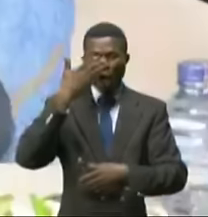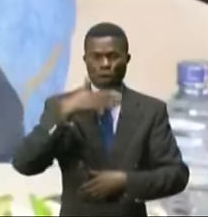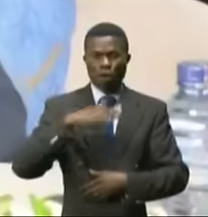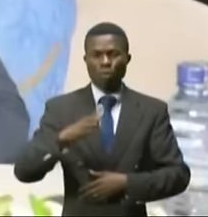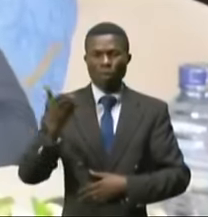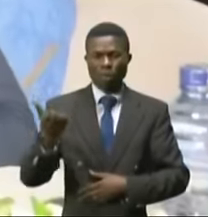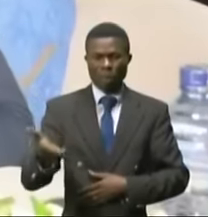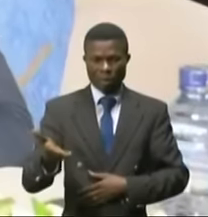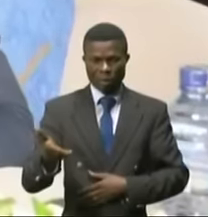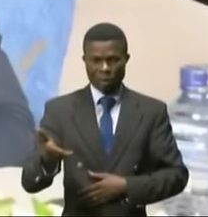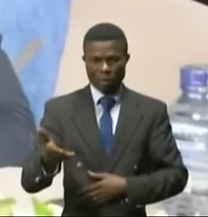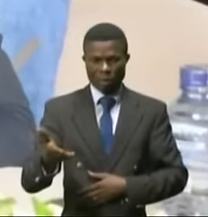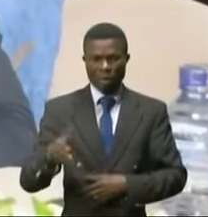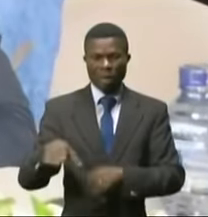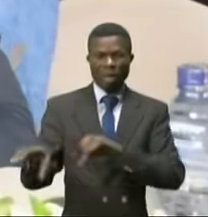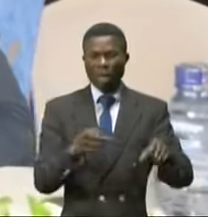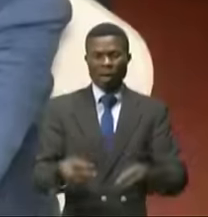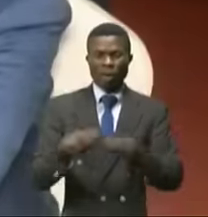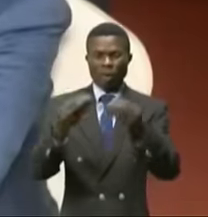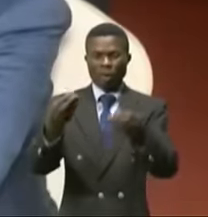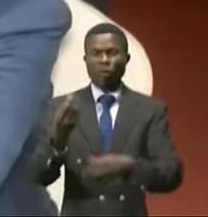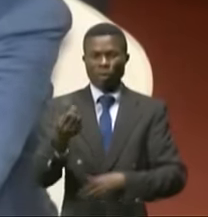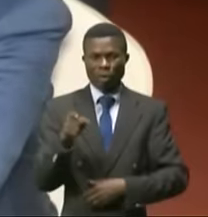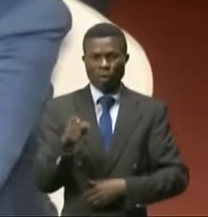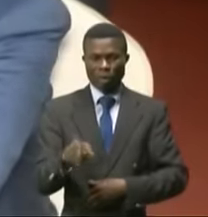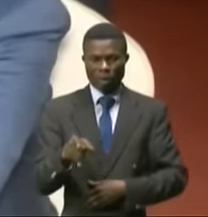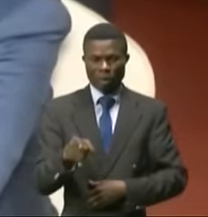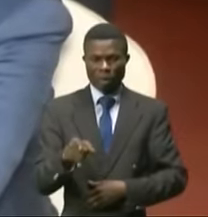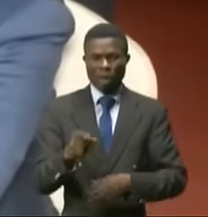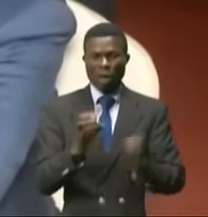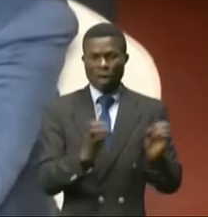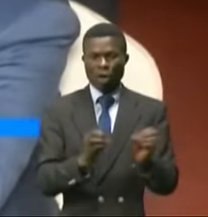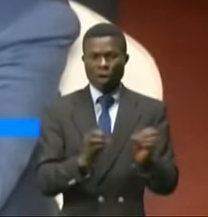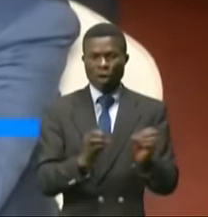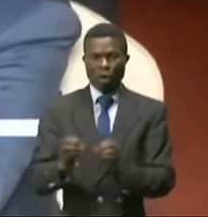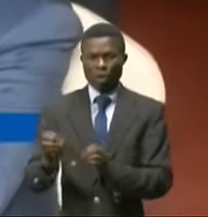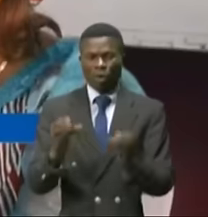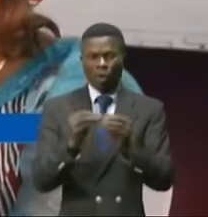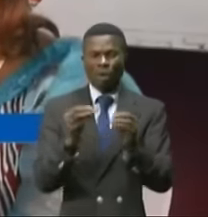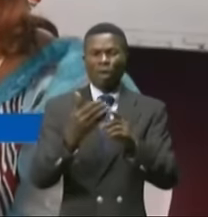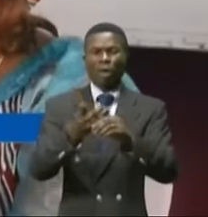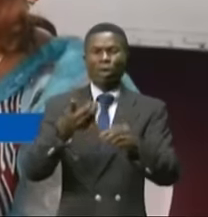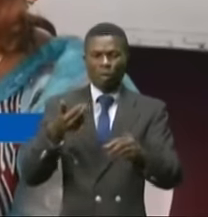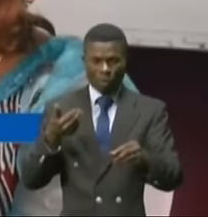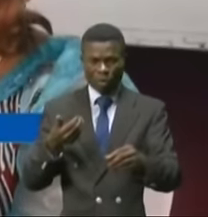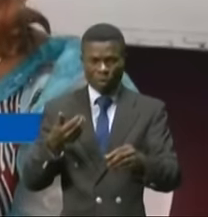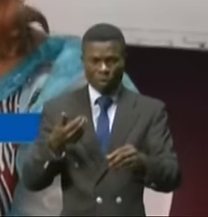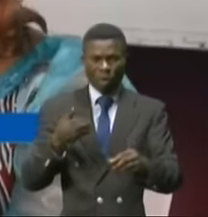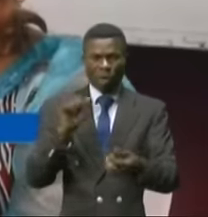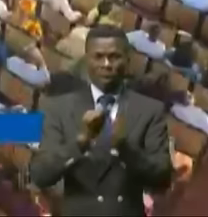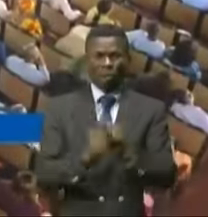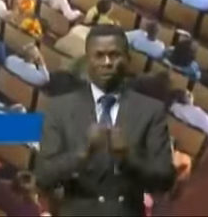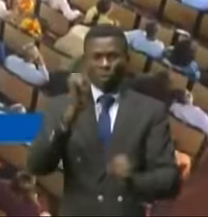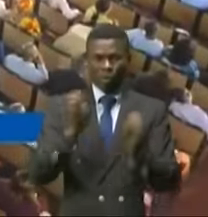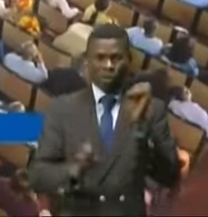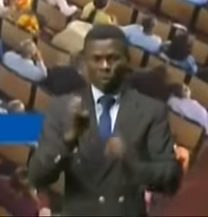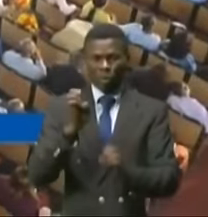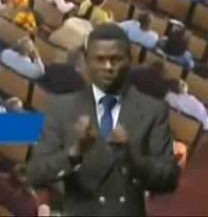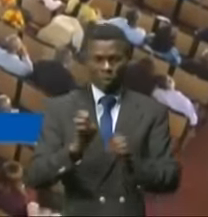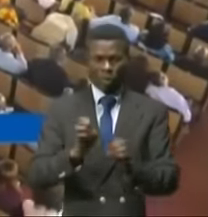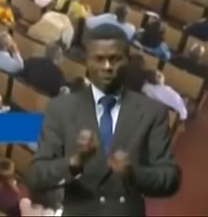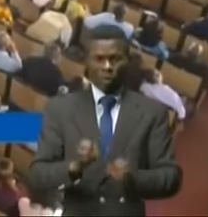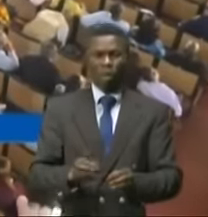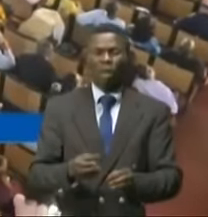soins. Cette cérémonie de remise de chèques a été précédée par une grande réunion sur les processus d'évaluation de la dotation